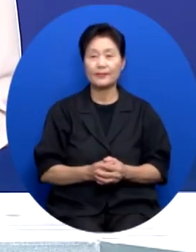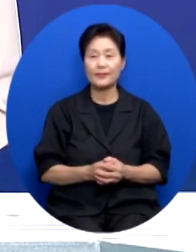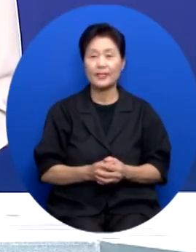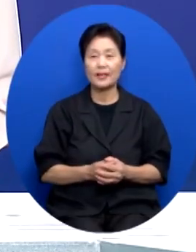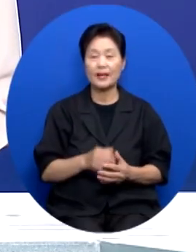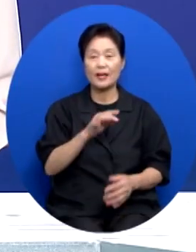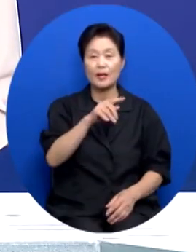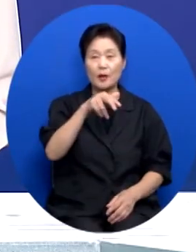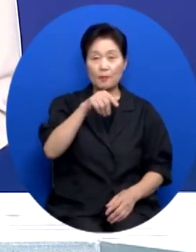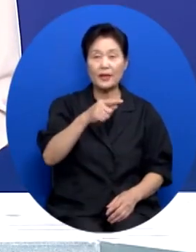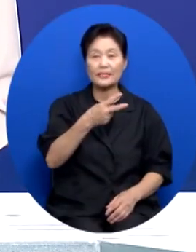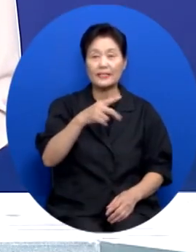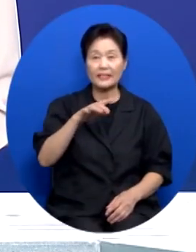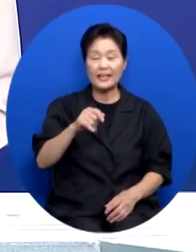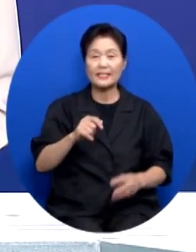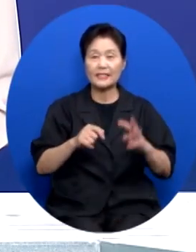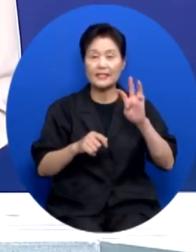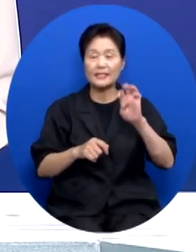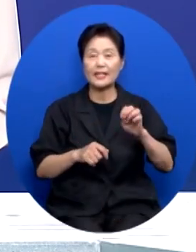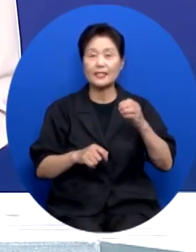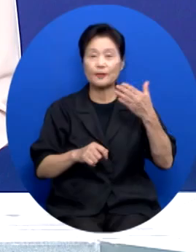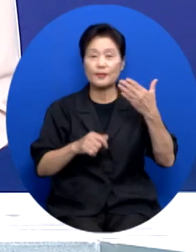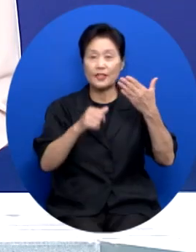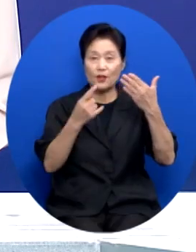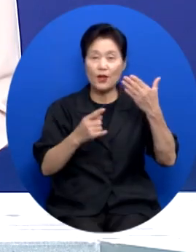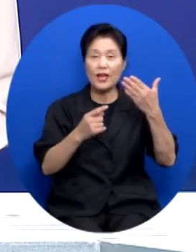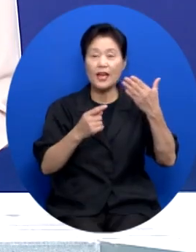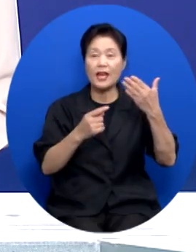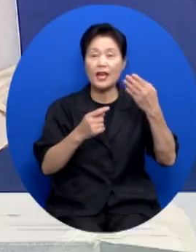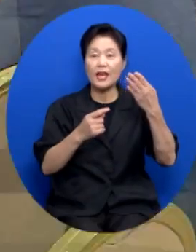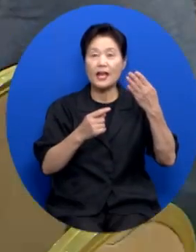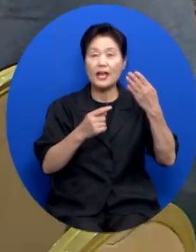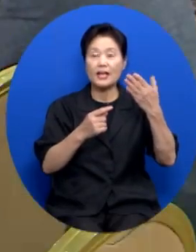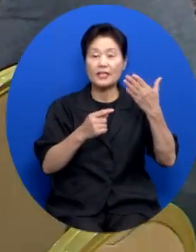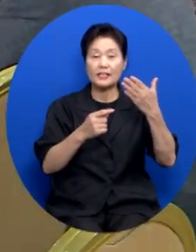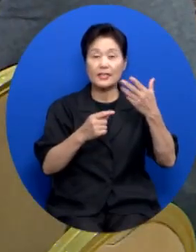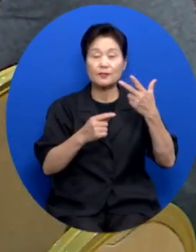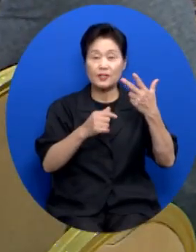대한예수교장로회 백석 대신 제47회 총회가 개최됐습니다.